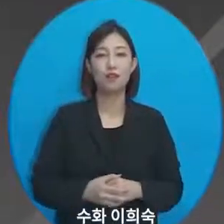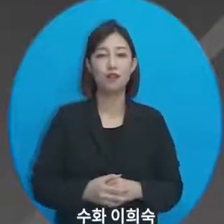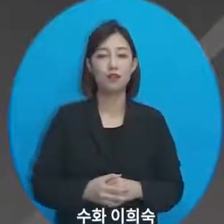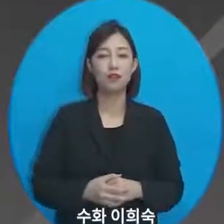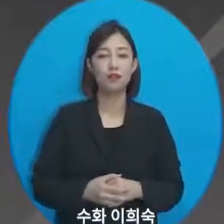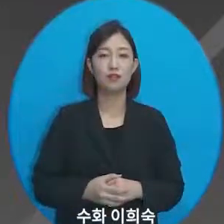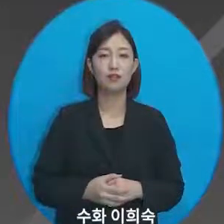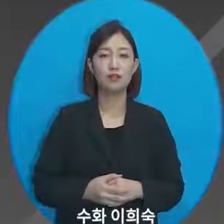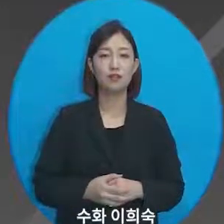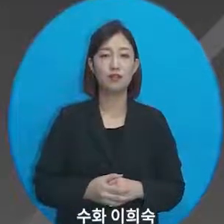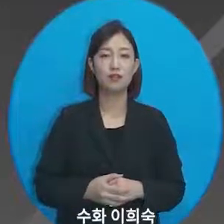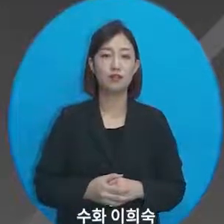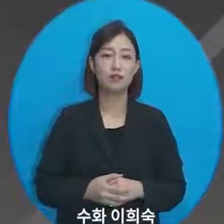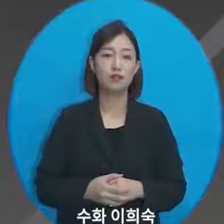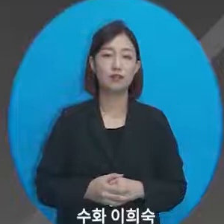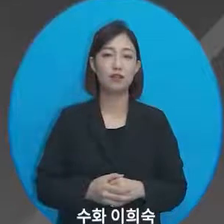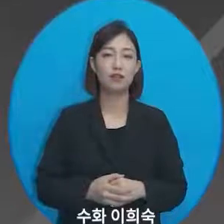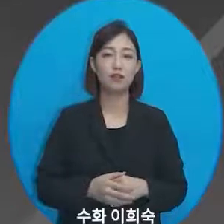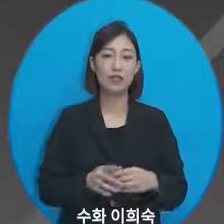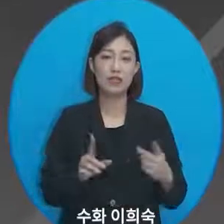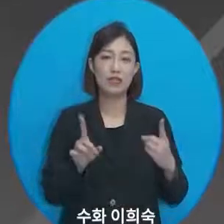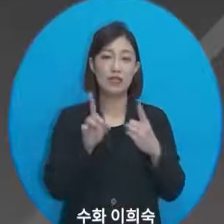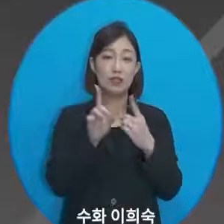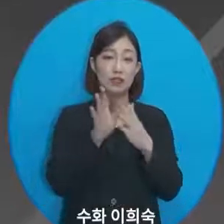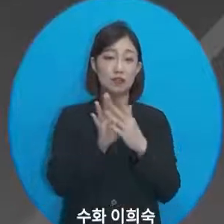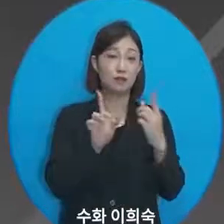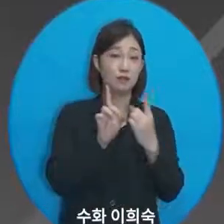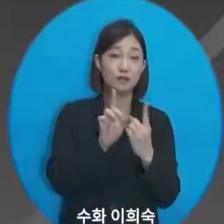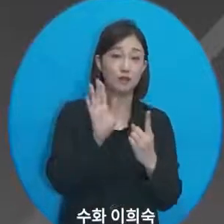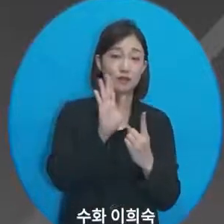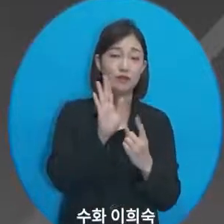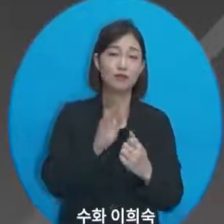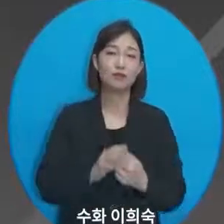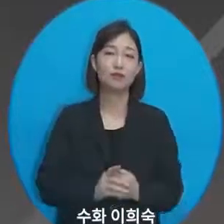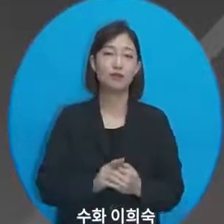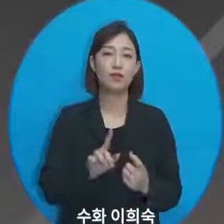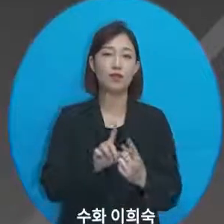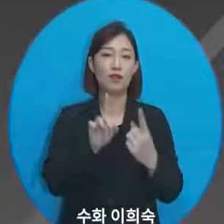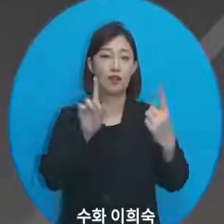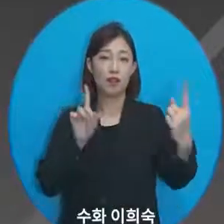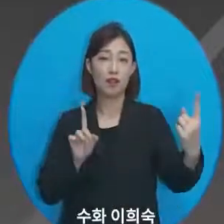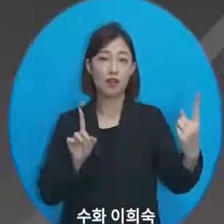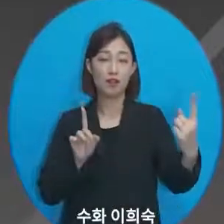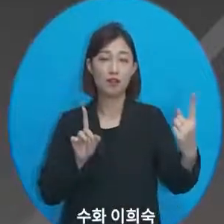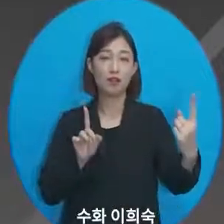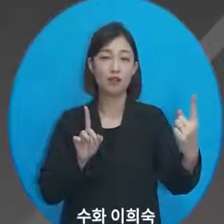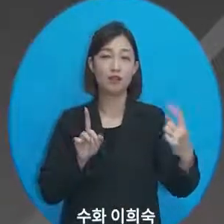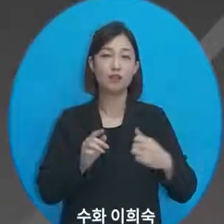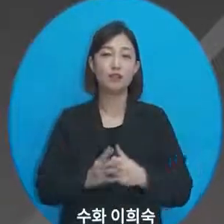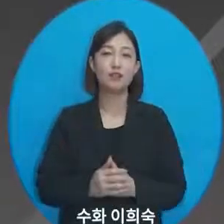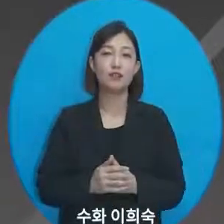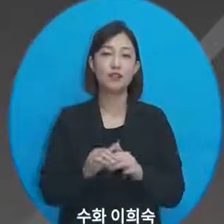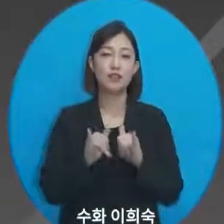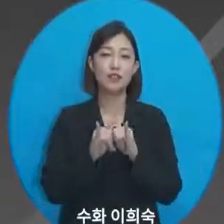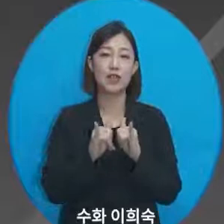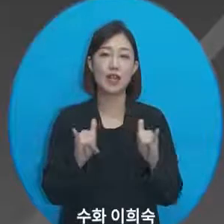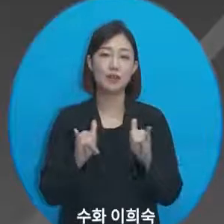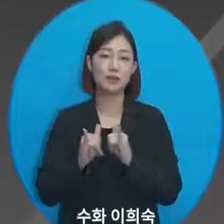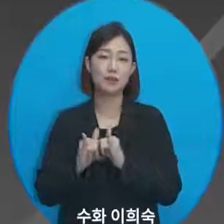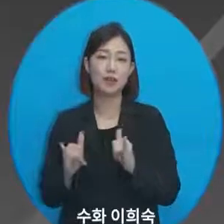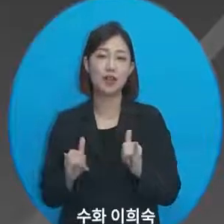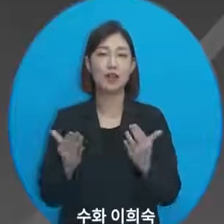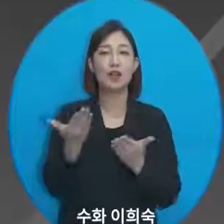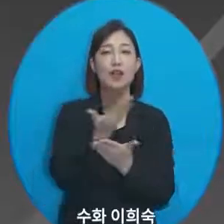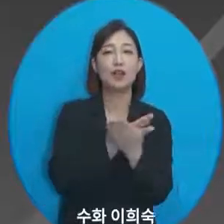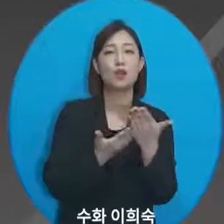방향은 비대면 상황 속에서 어떻게 하면 대면에서 서로 인간적 교류를